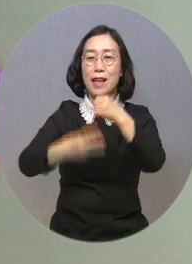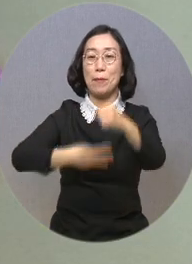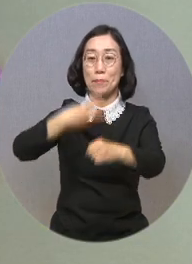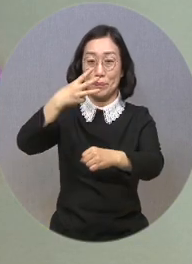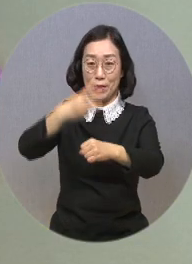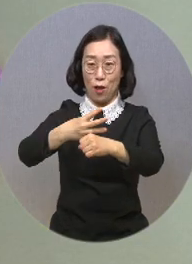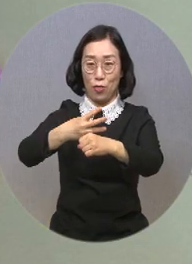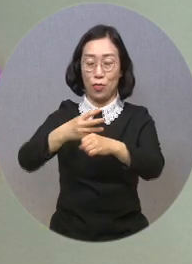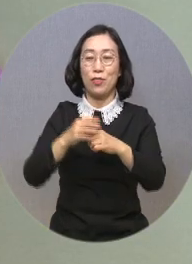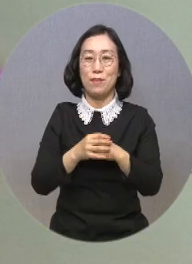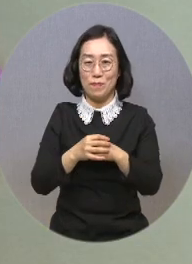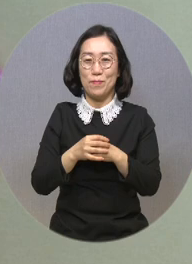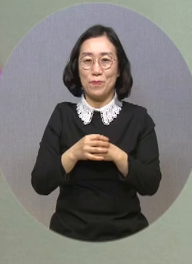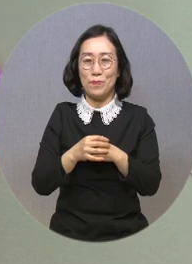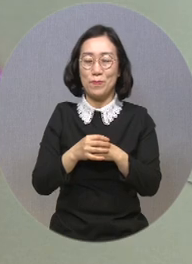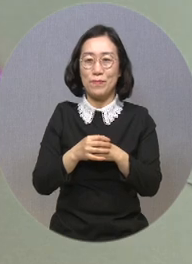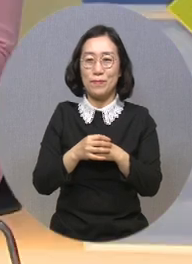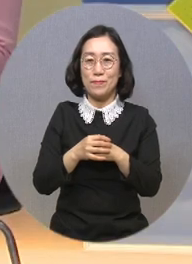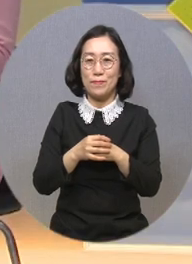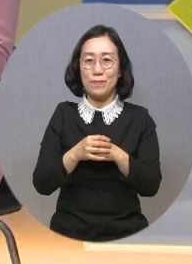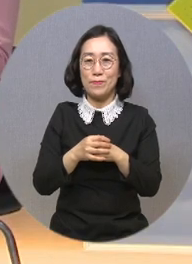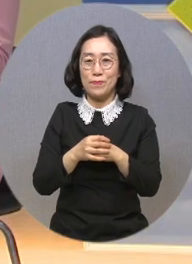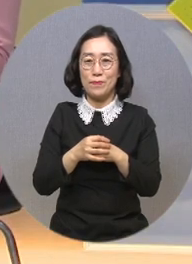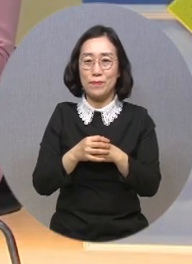연임까지 하게 됐죠.